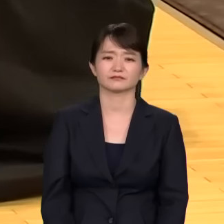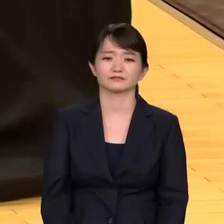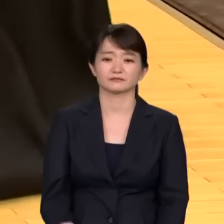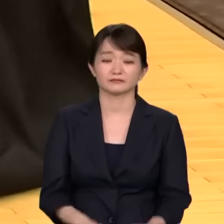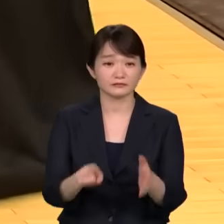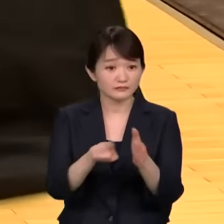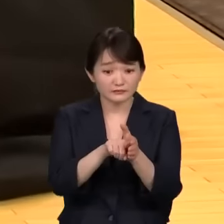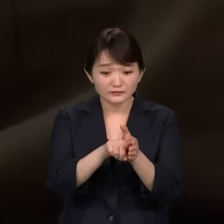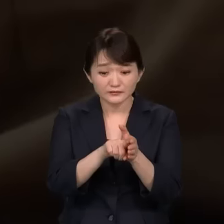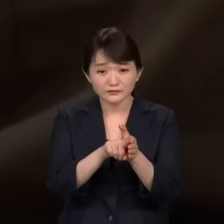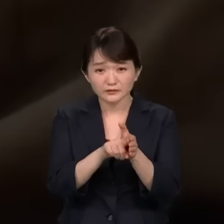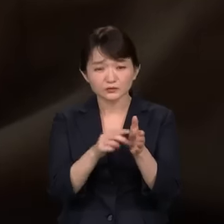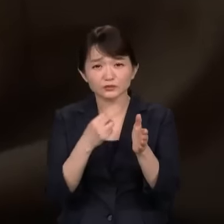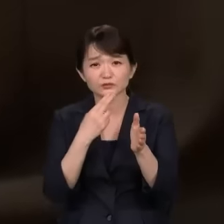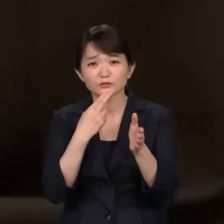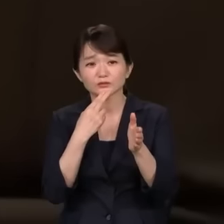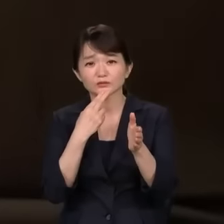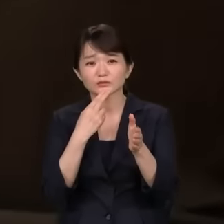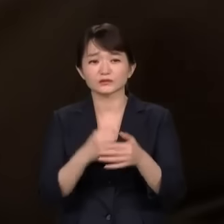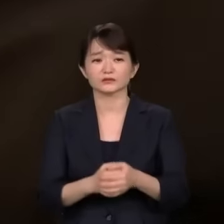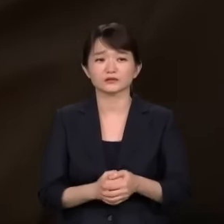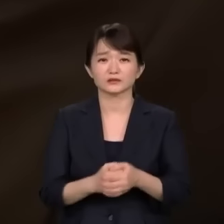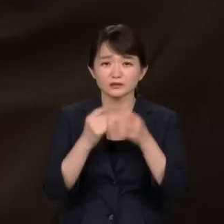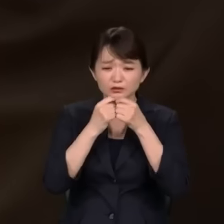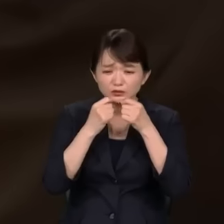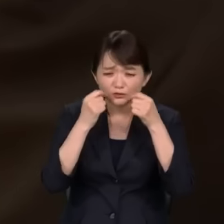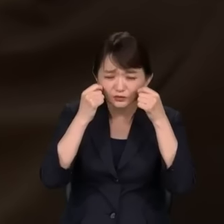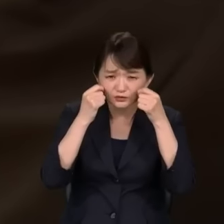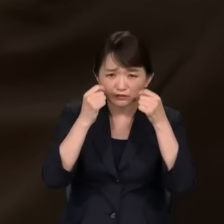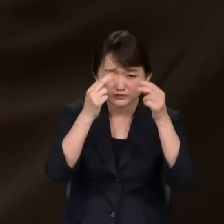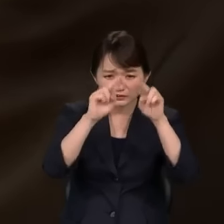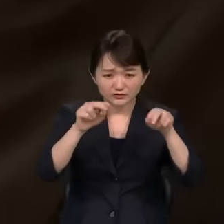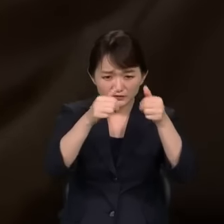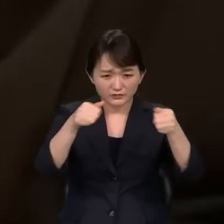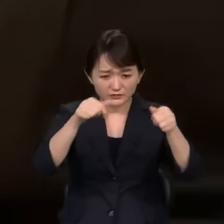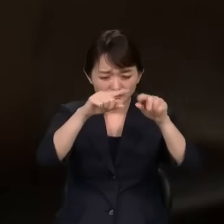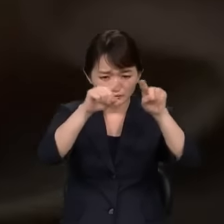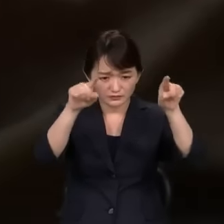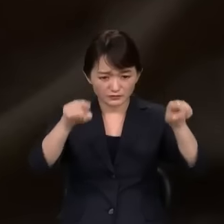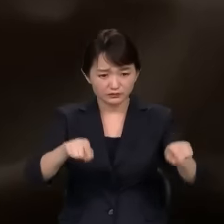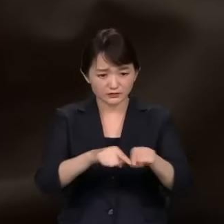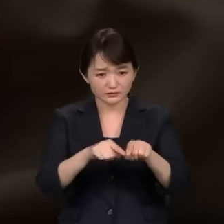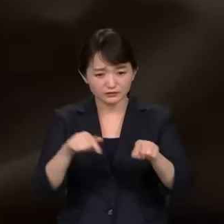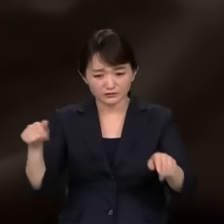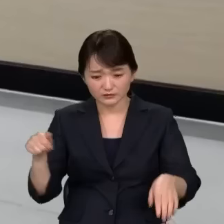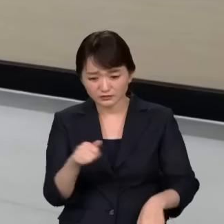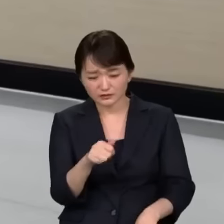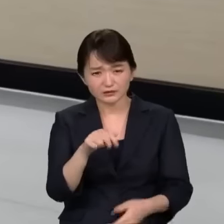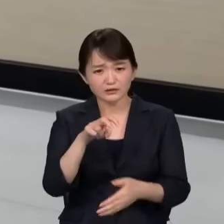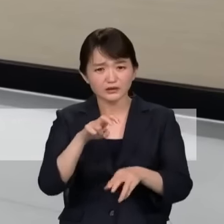믿기지 않고 믿을 수도 없습니다. 웃는 딸 영정 앞에서 엄마는 웅크리고 울었습니다.